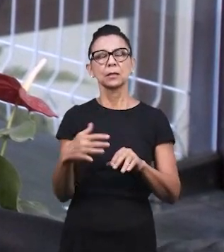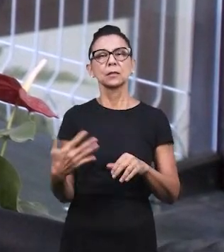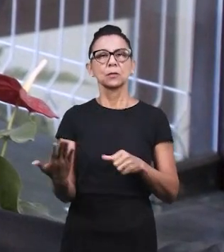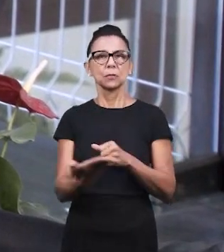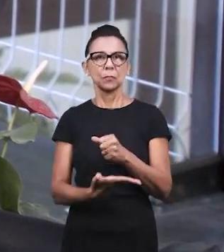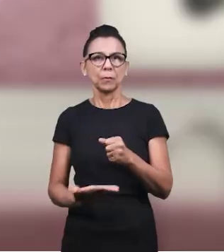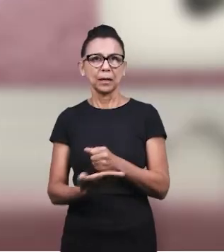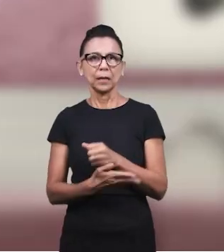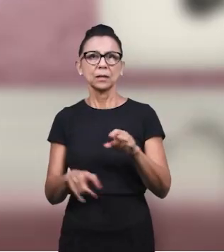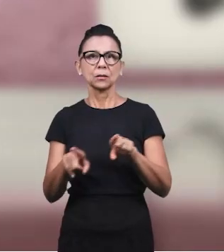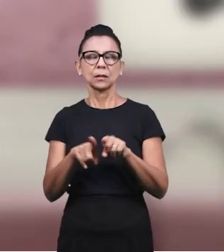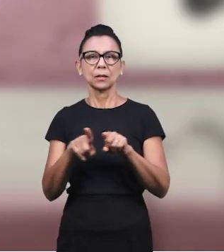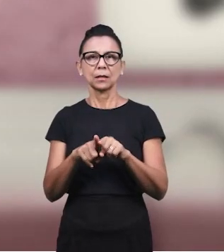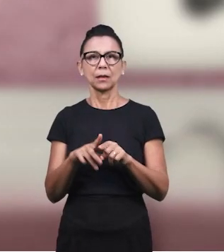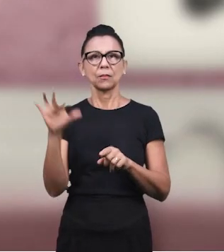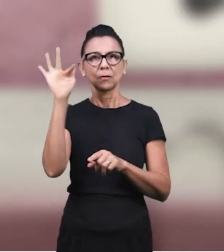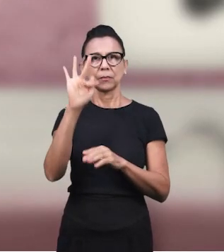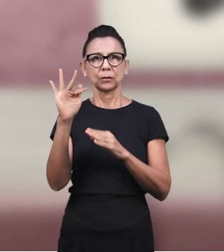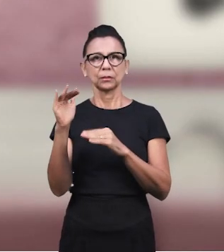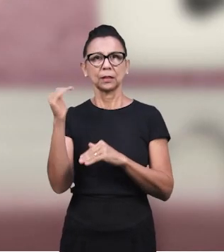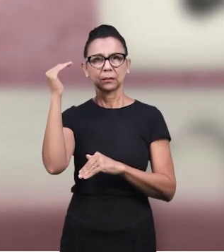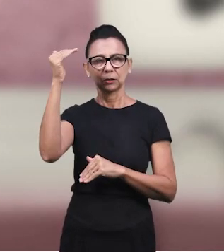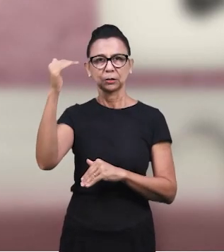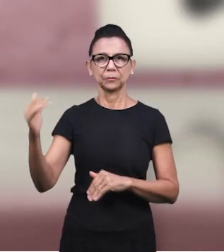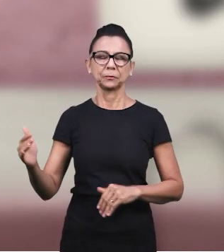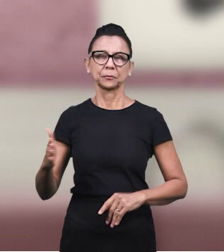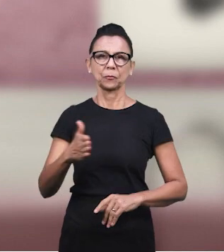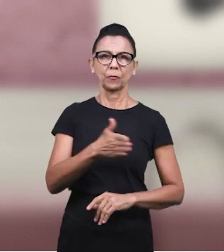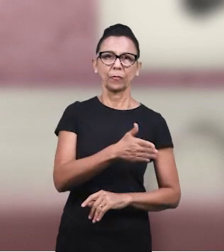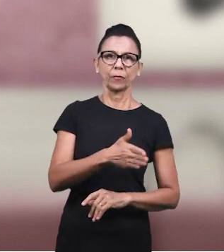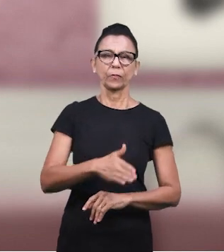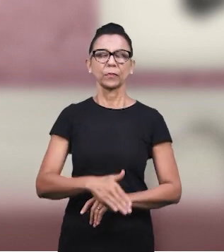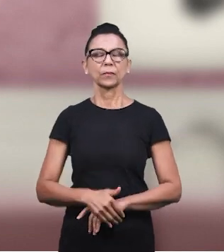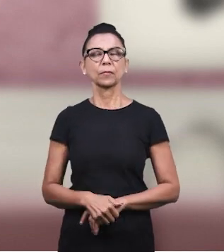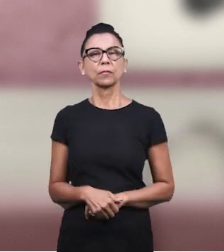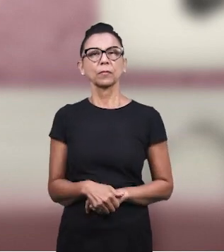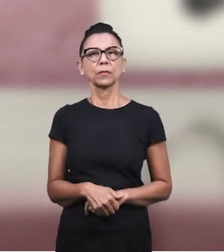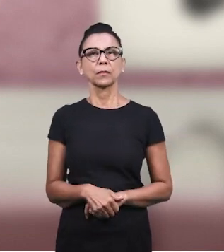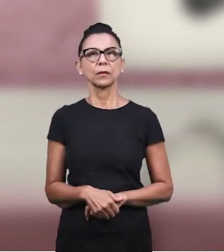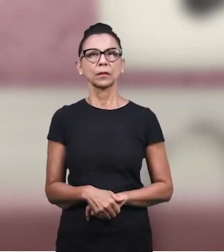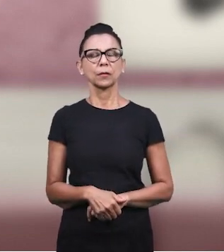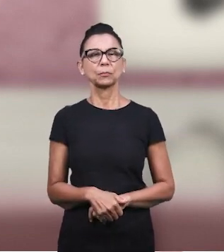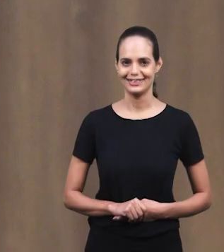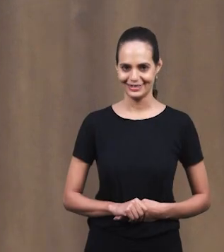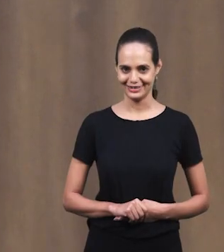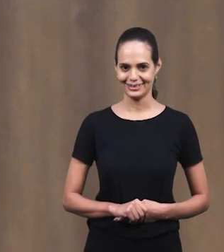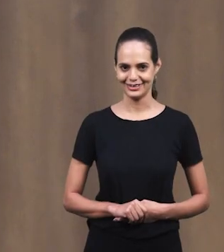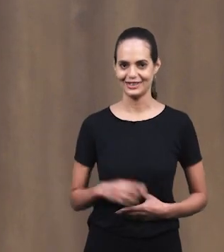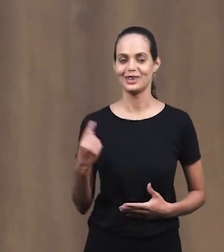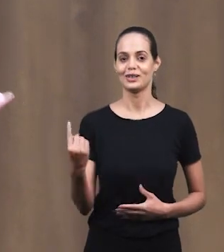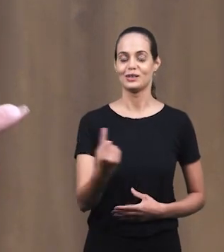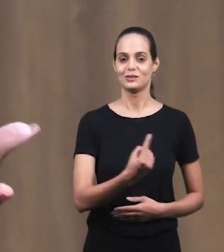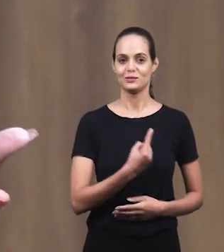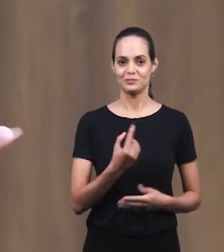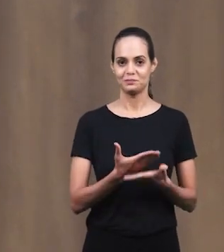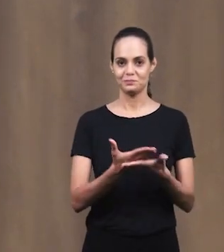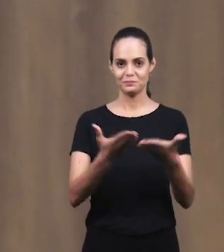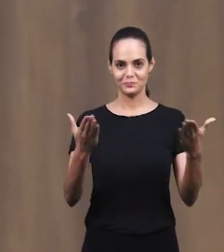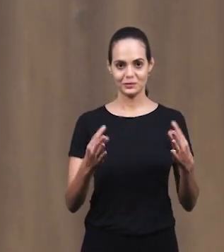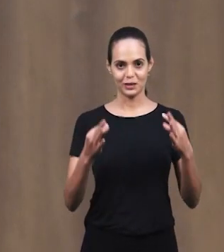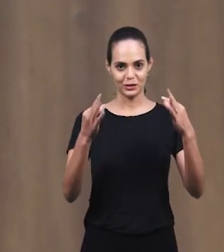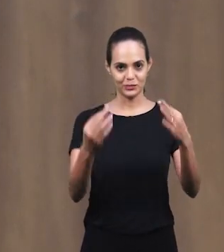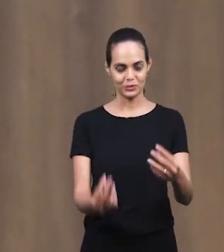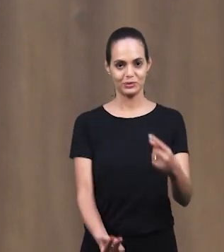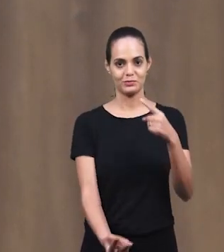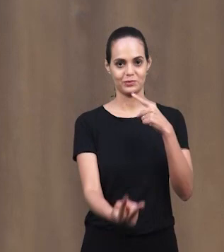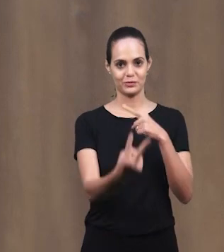base, primaire, jusqu'à l'enseignement supérieur. Nous saluons à